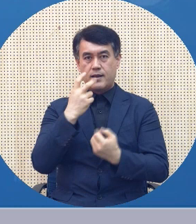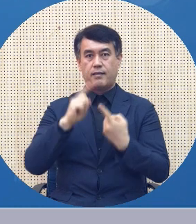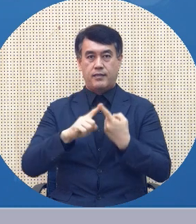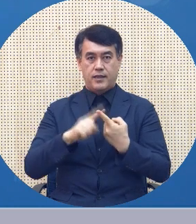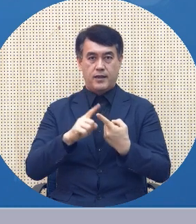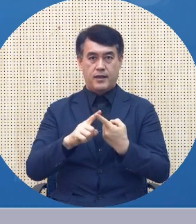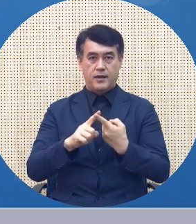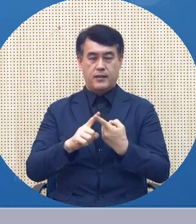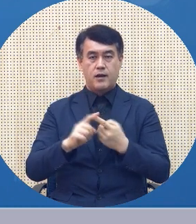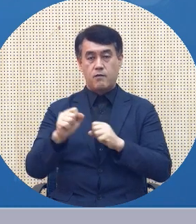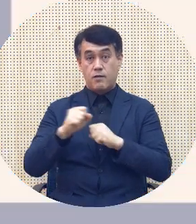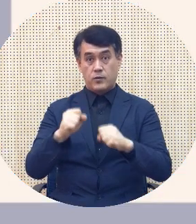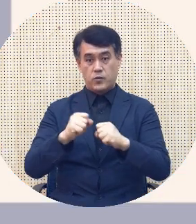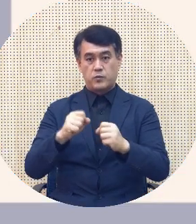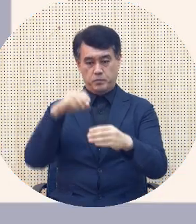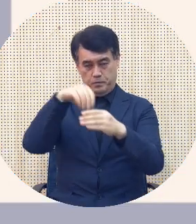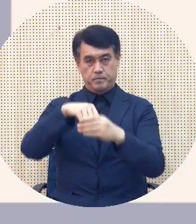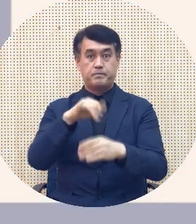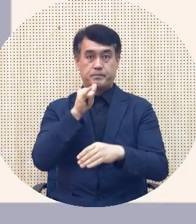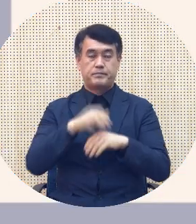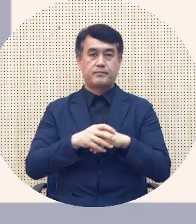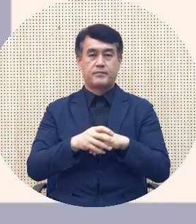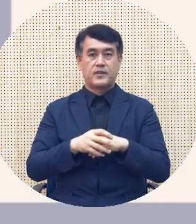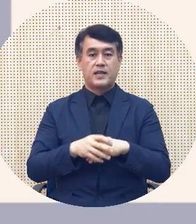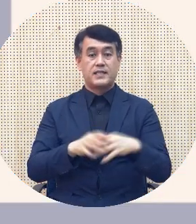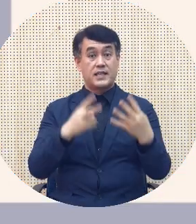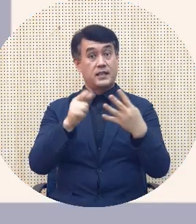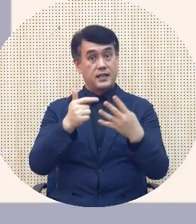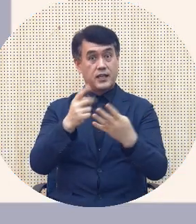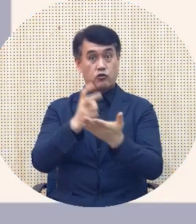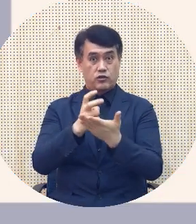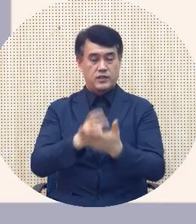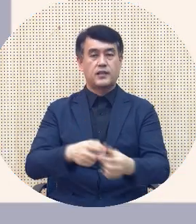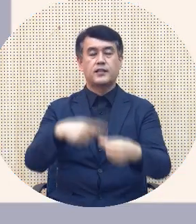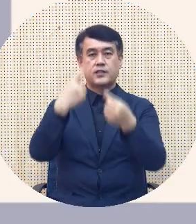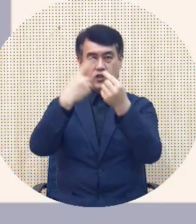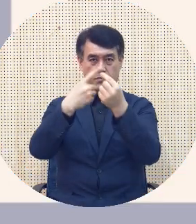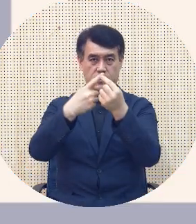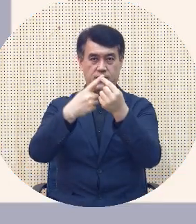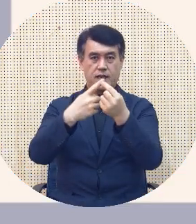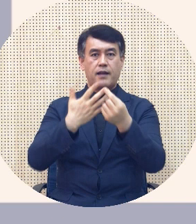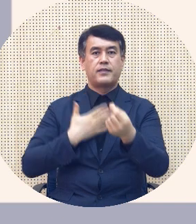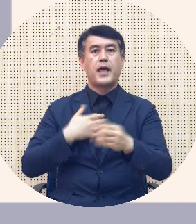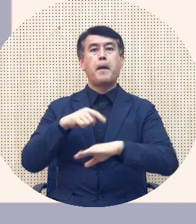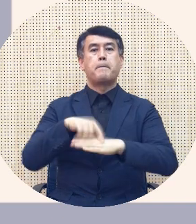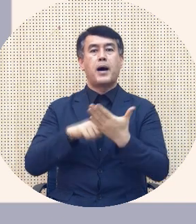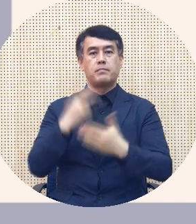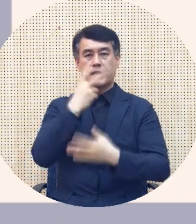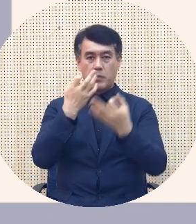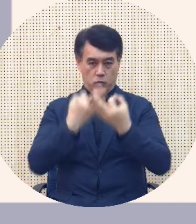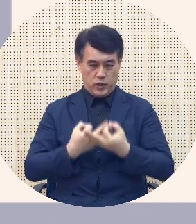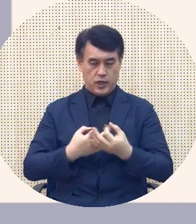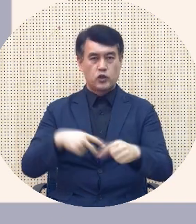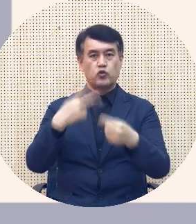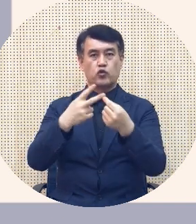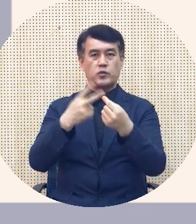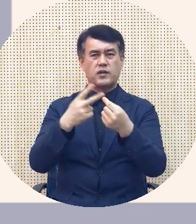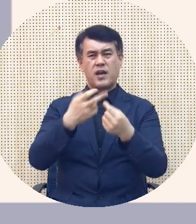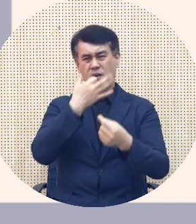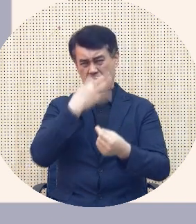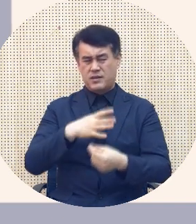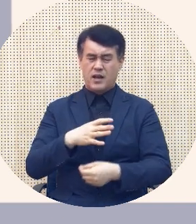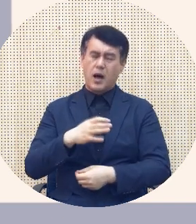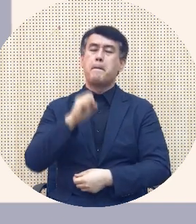할 수 있도록 구성되었습니다. 4단계 수칙은 첫 번째, 내 마음 살피기. 두 번째 단계, 힘들다고